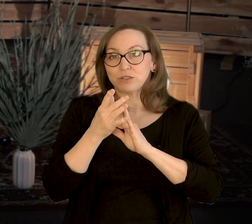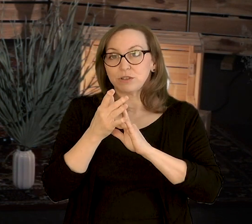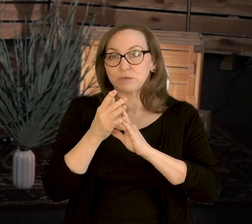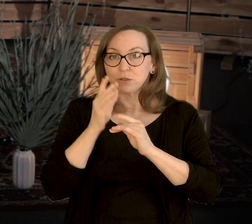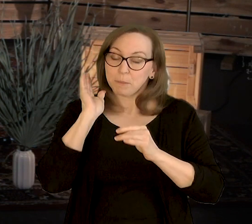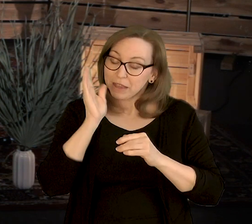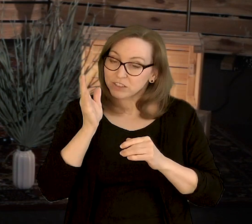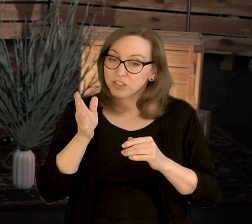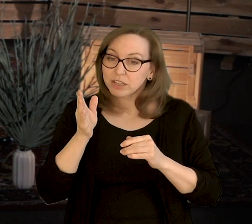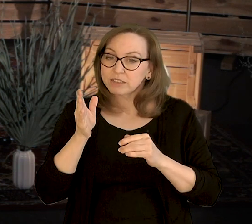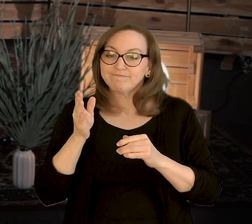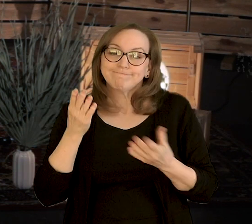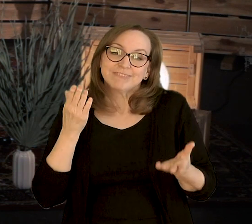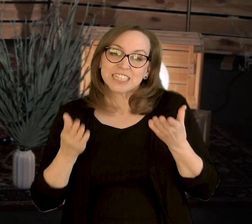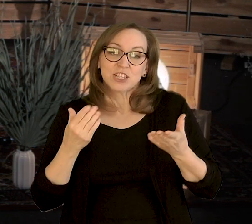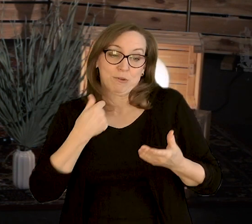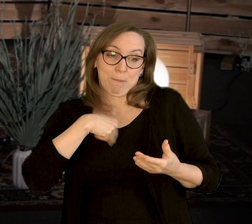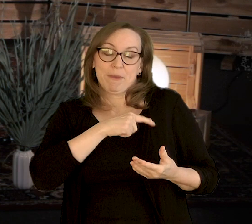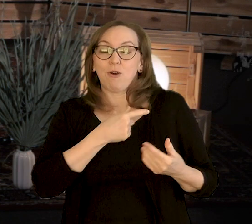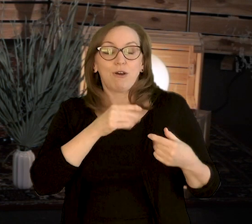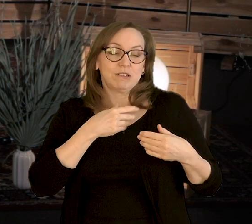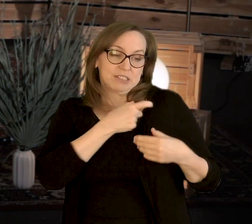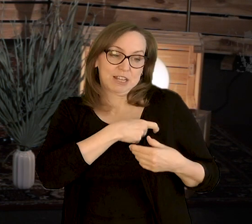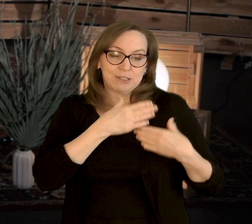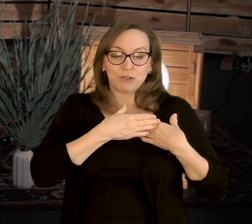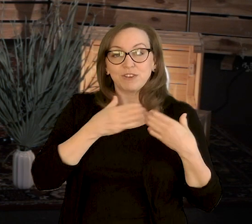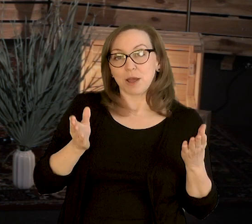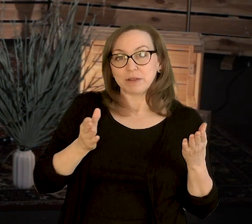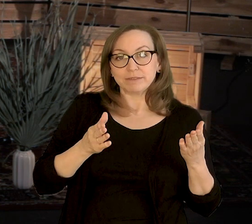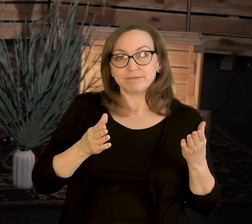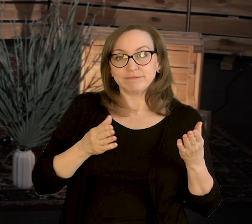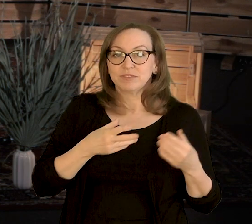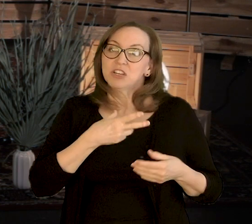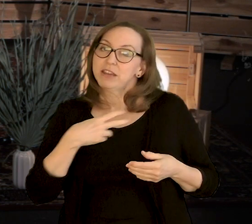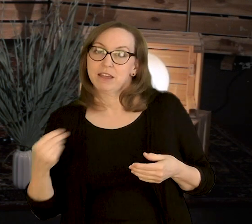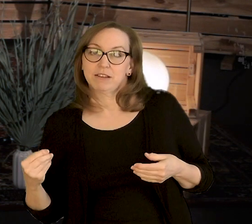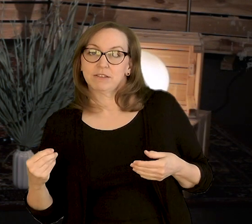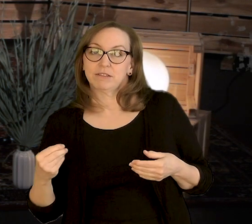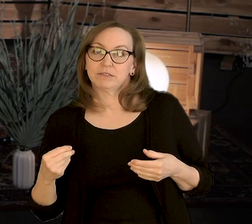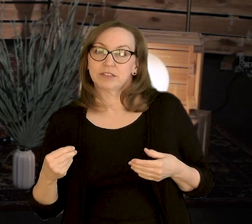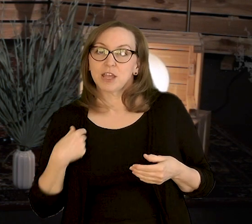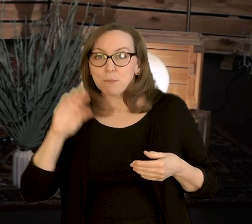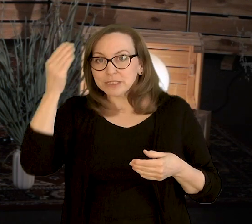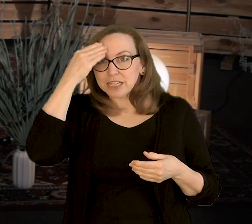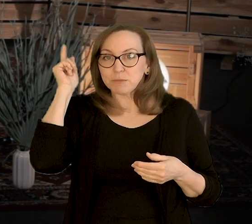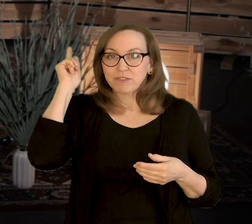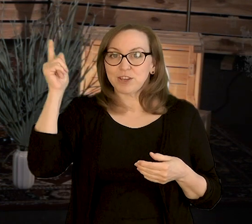czy otworzymy na Niego swoje serce i rozpoznamy w Nim Zbawiciela.